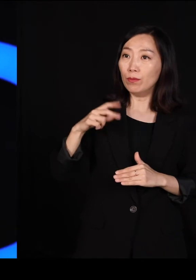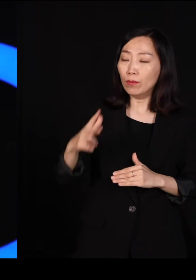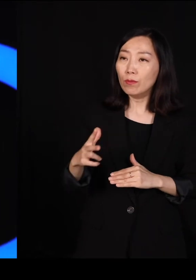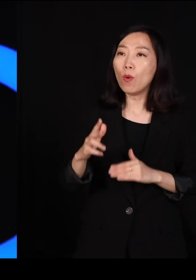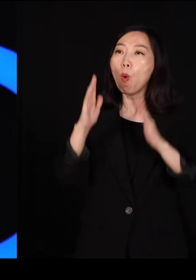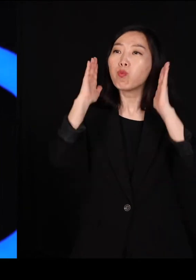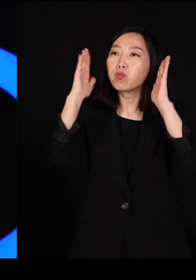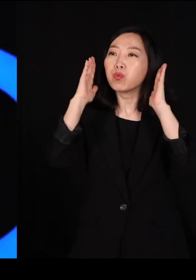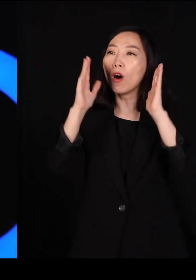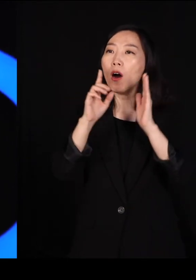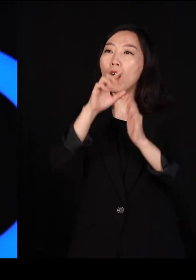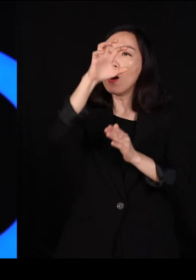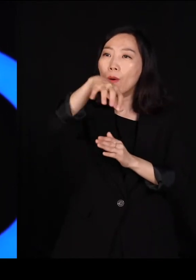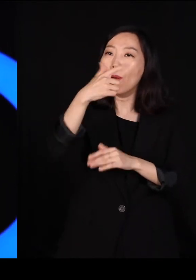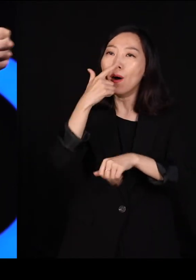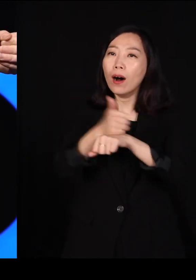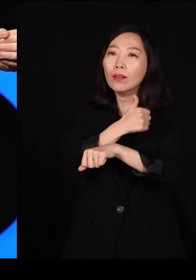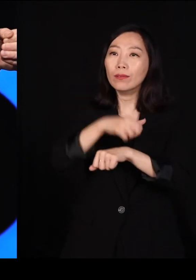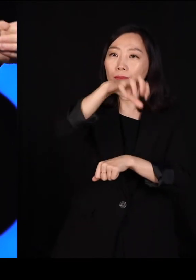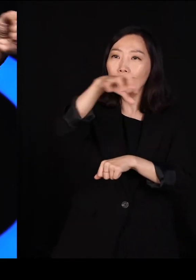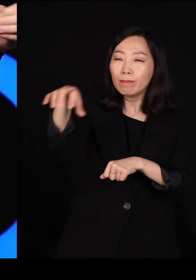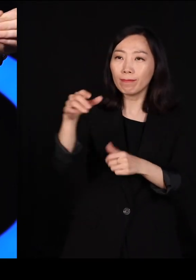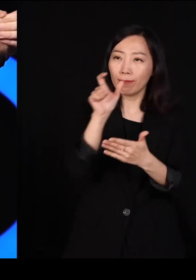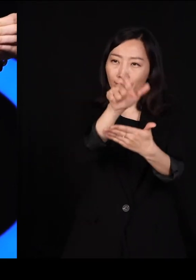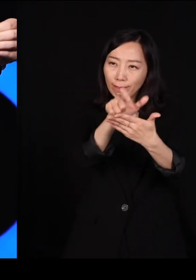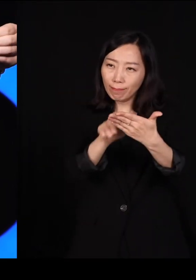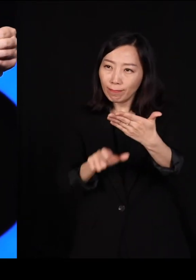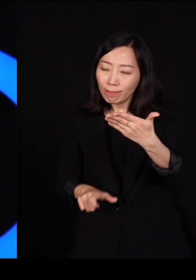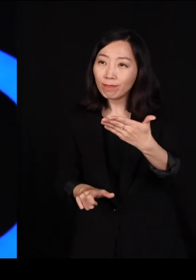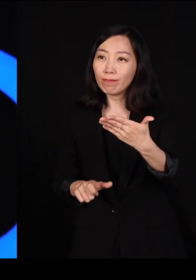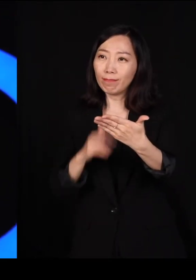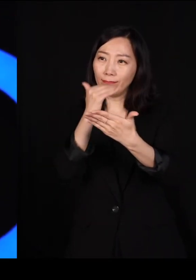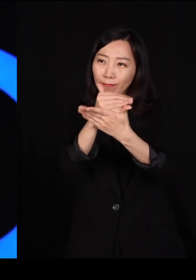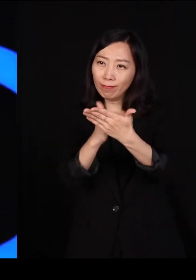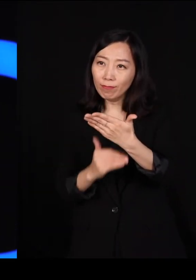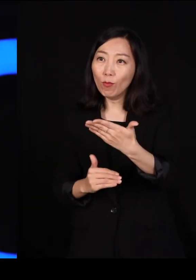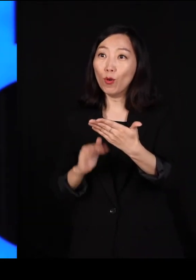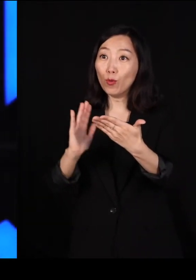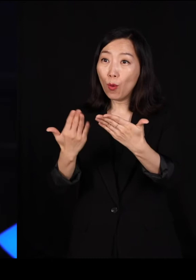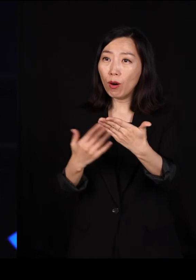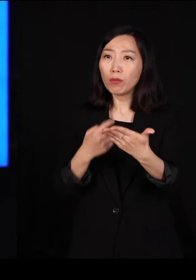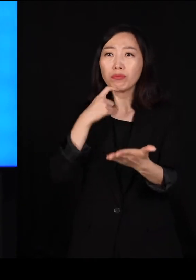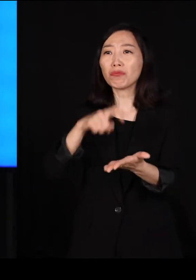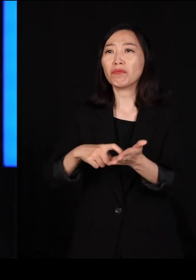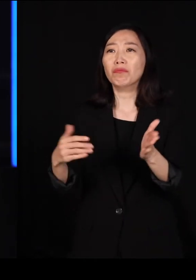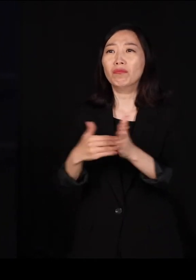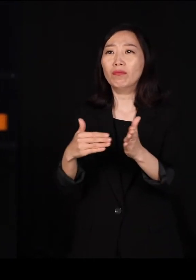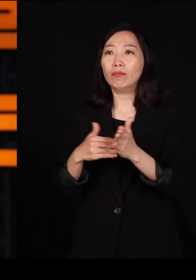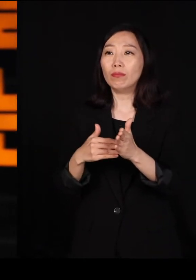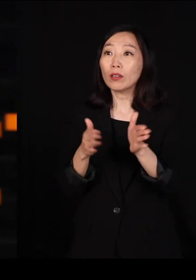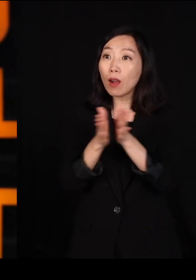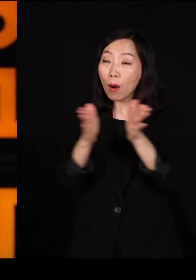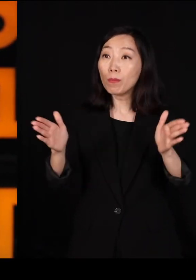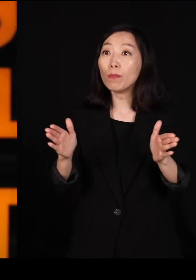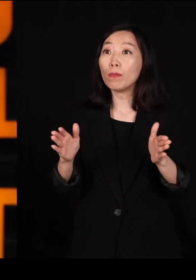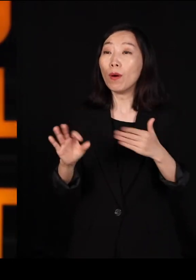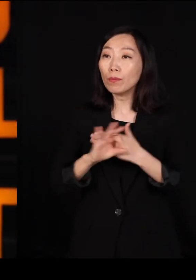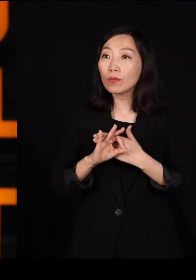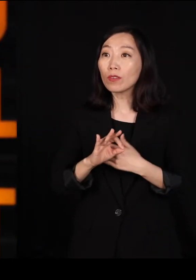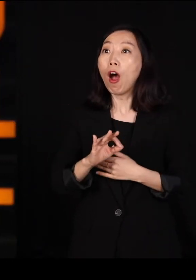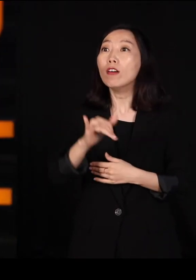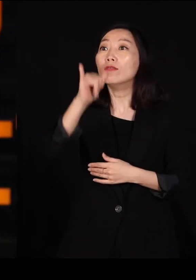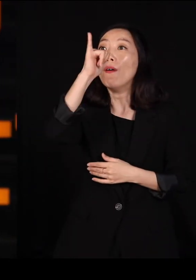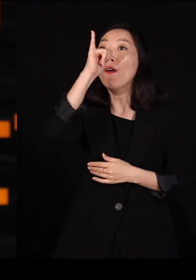곳 5군데 목록 쓰기 리스트업 하시면 돼요. 그렇게 쉬워요. 그렇게 시작하면